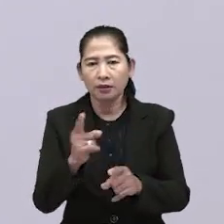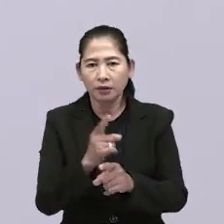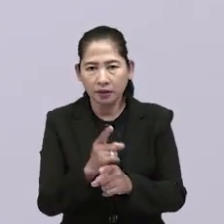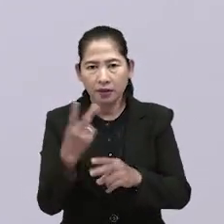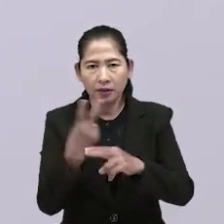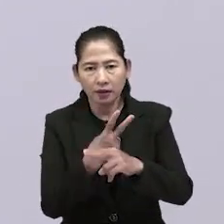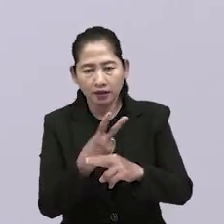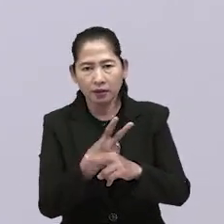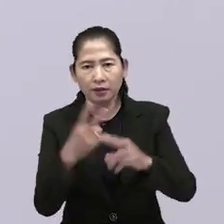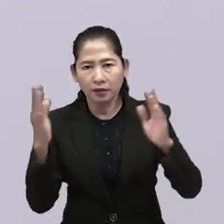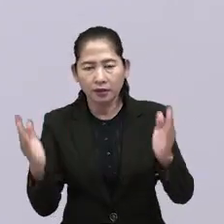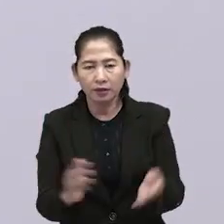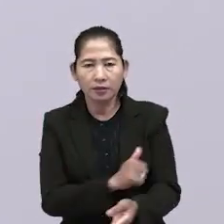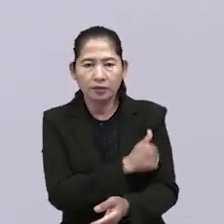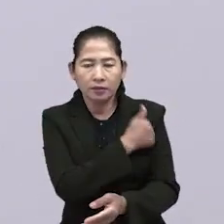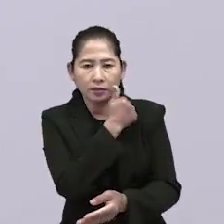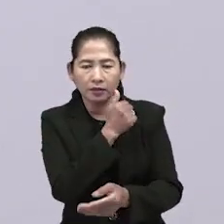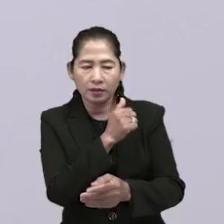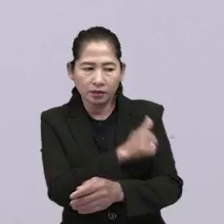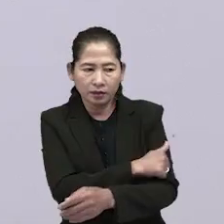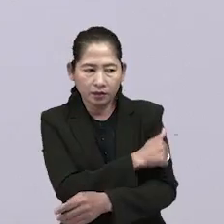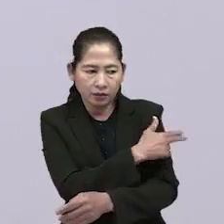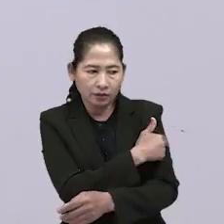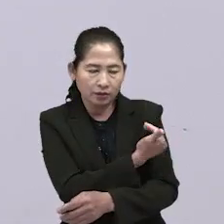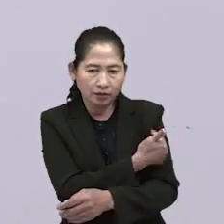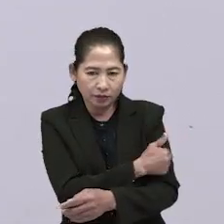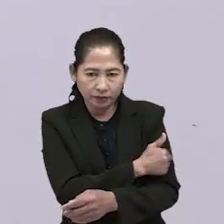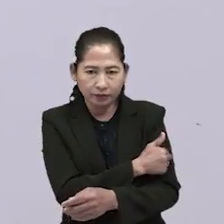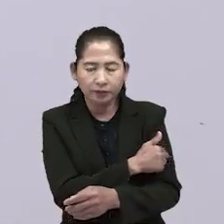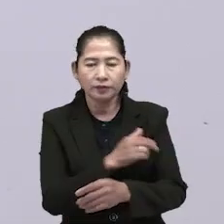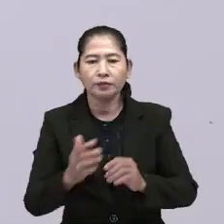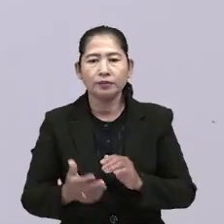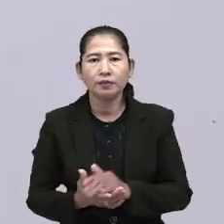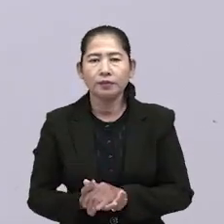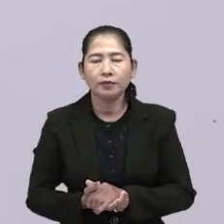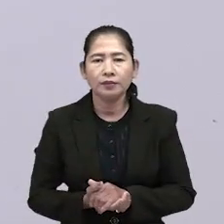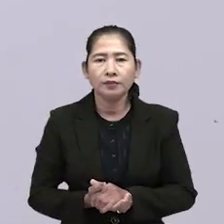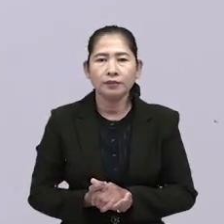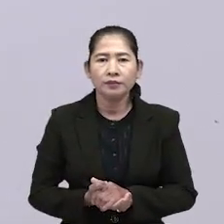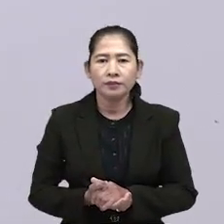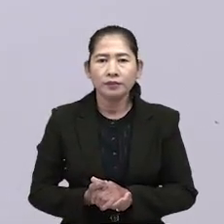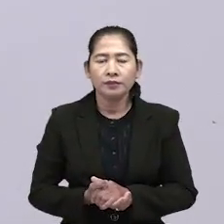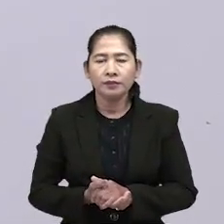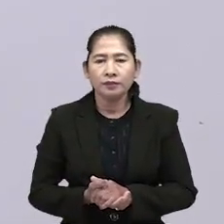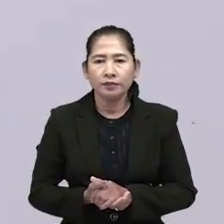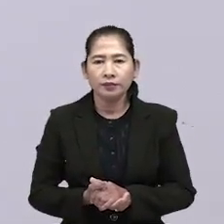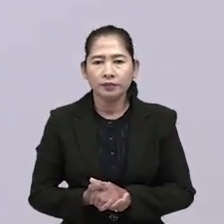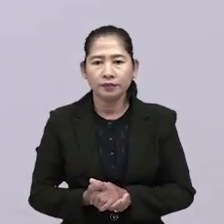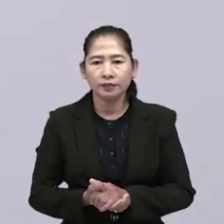trâu tạ nà vót tới tám ca này nóm. Rồi bọc ra xuống, sổ khá phị bà là con á. Chà.